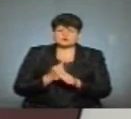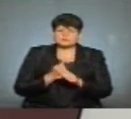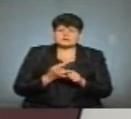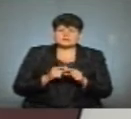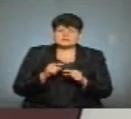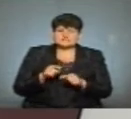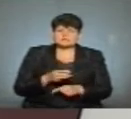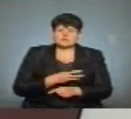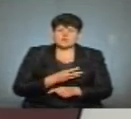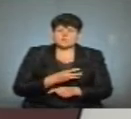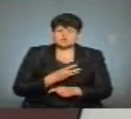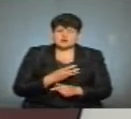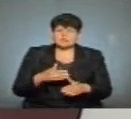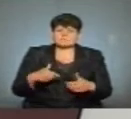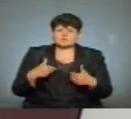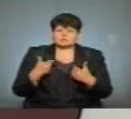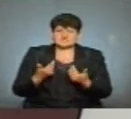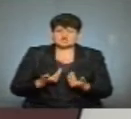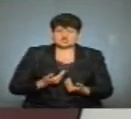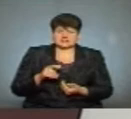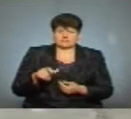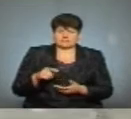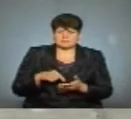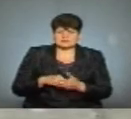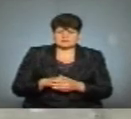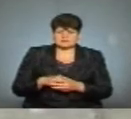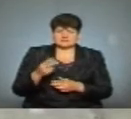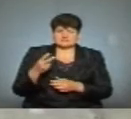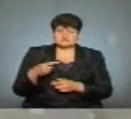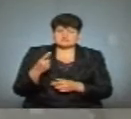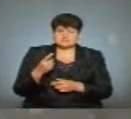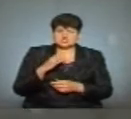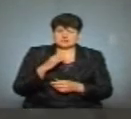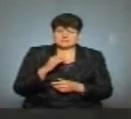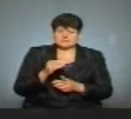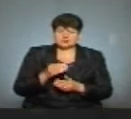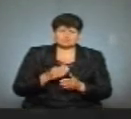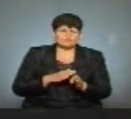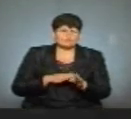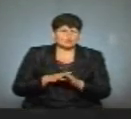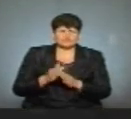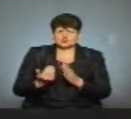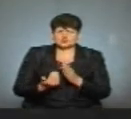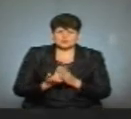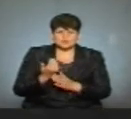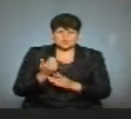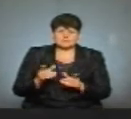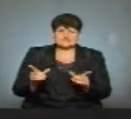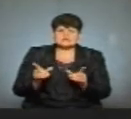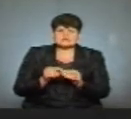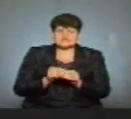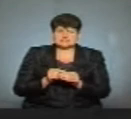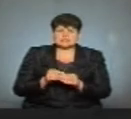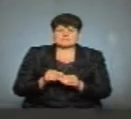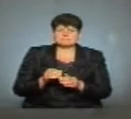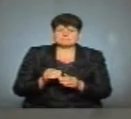через побажання та пропозиції жителів міста. 21-й маршрут, який новий абсолютно, з'єднує